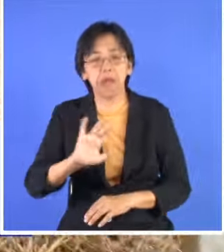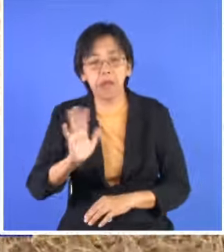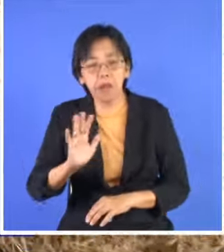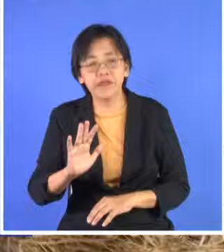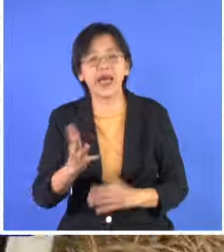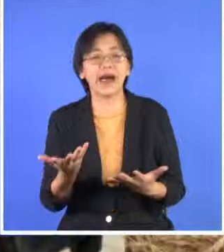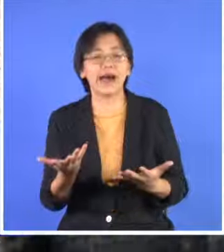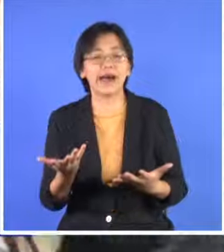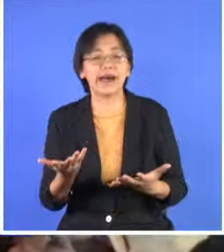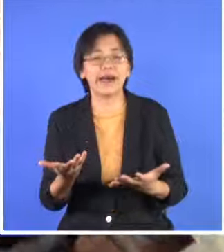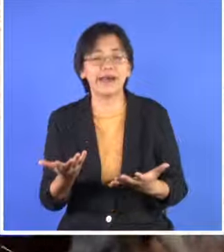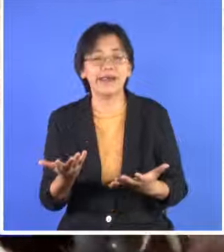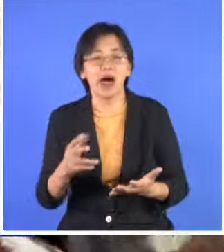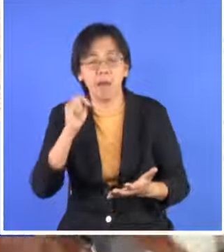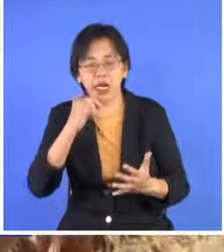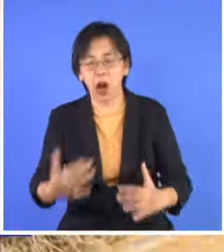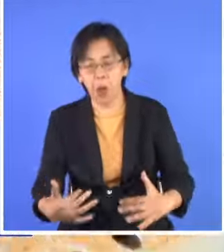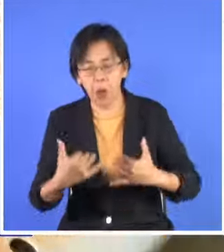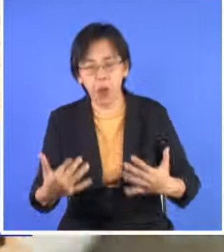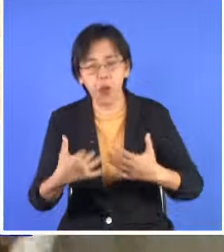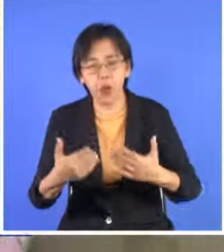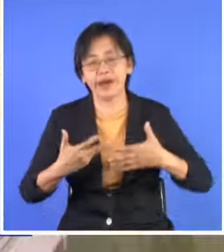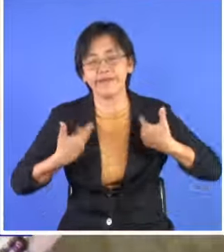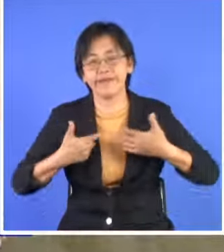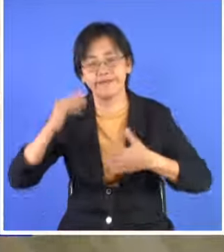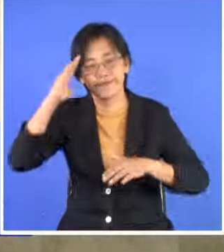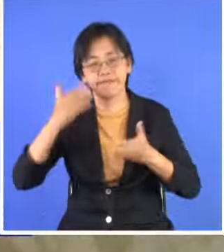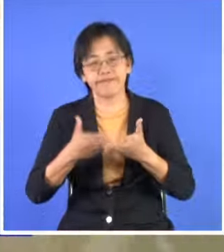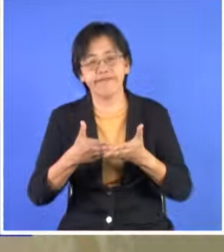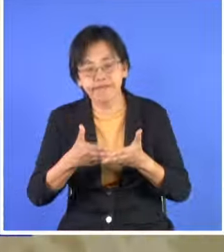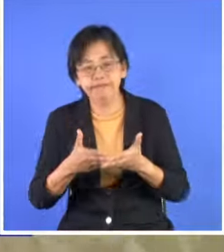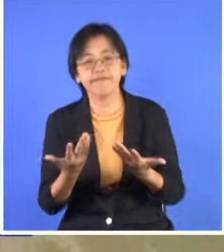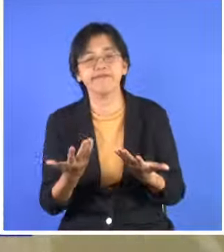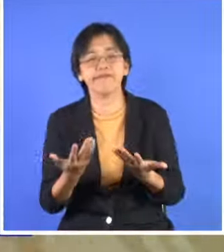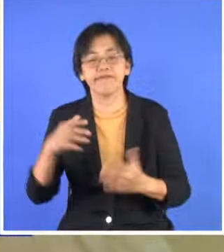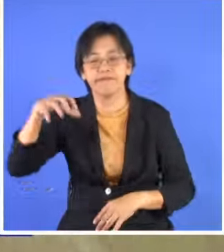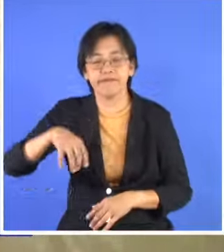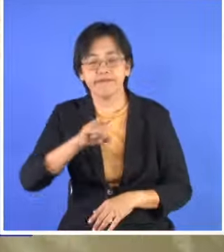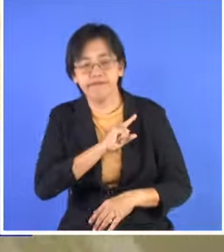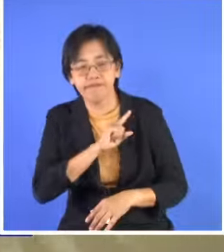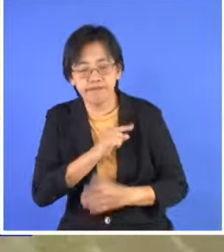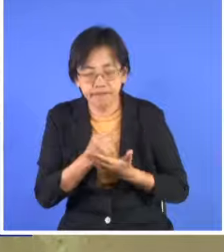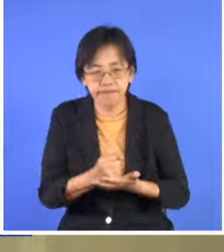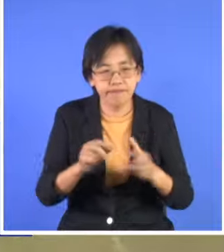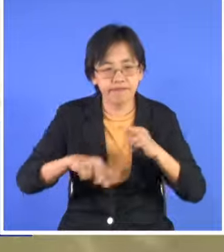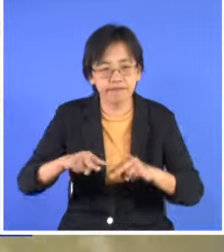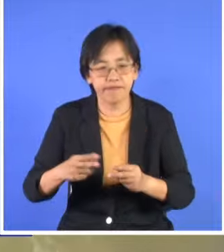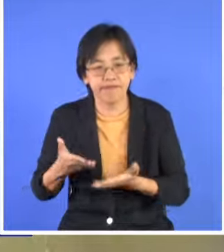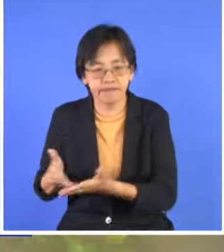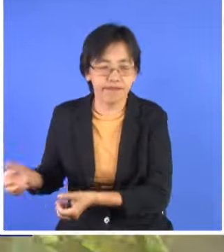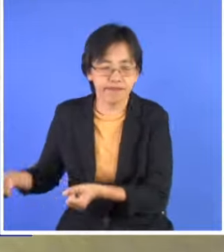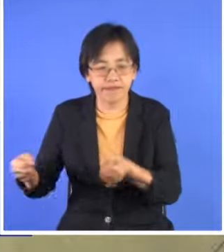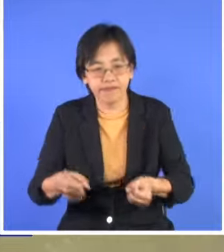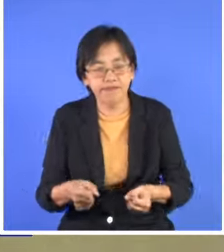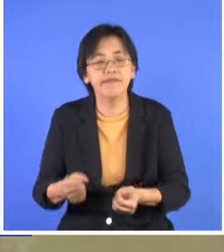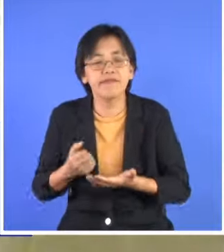เนี่ยเออมันทะลักเข้ามาแล้วก็ดีใจที่ทางทหารเรือและก็ทางหน่วยทางการปกครองเนี่ยเขาเอาเรือมาช่วยนะ